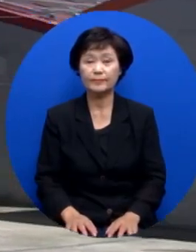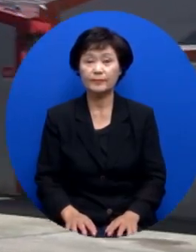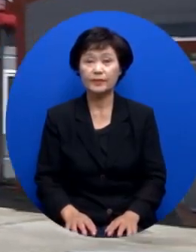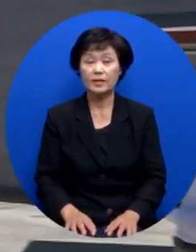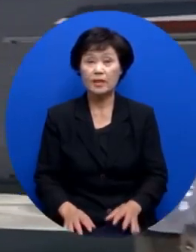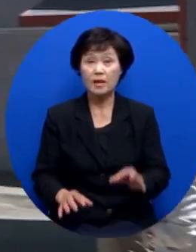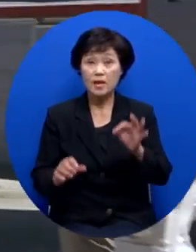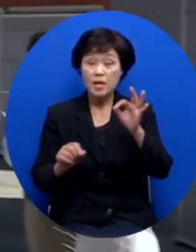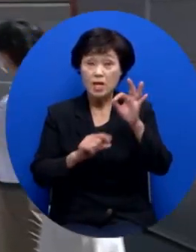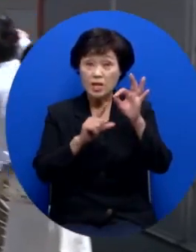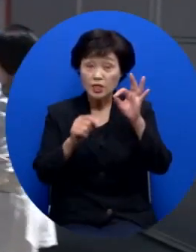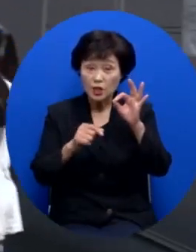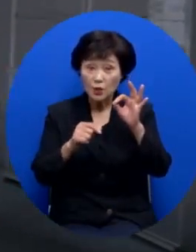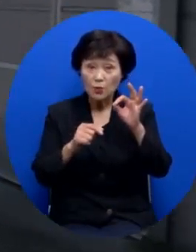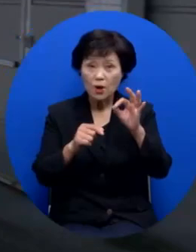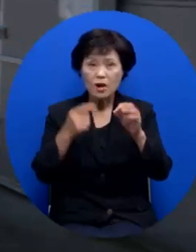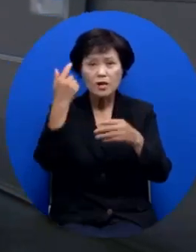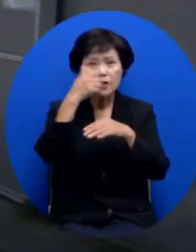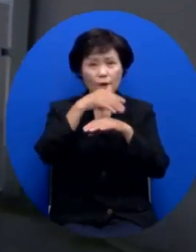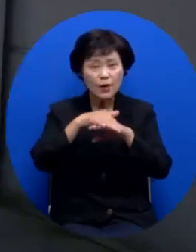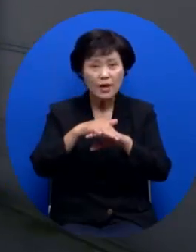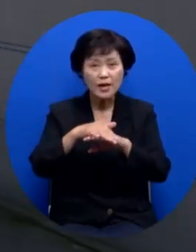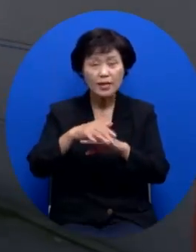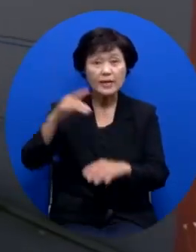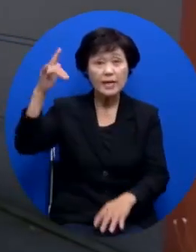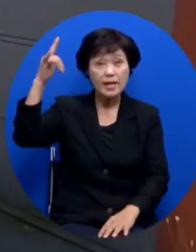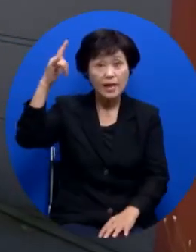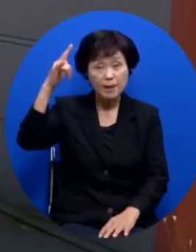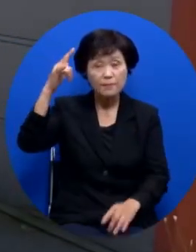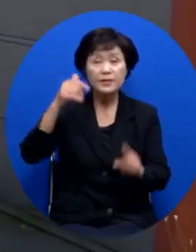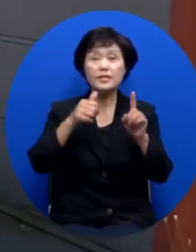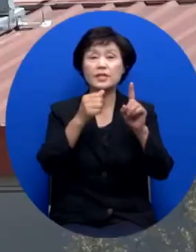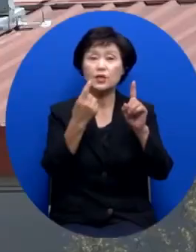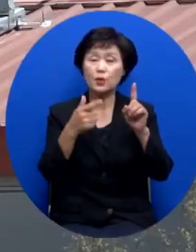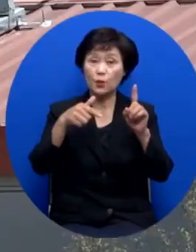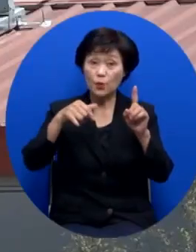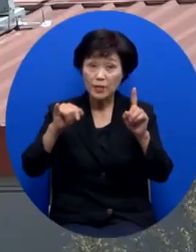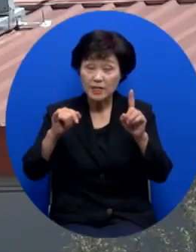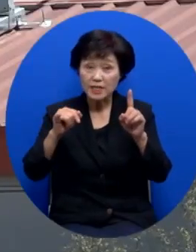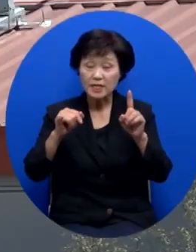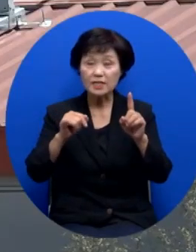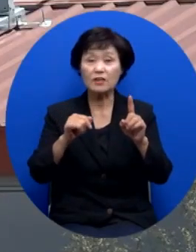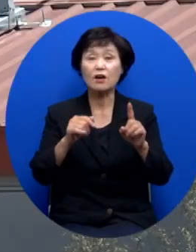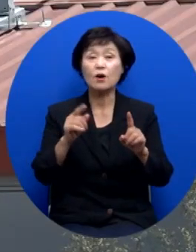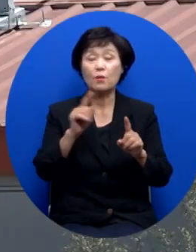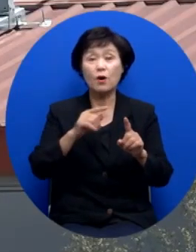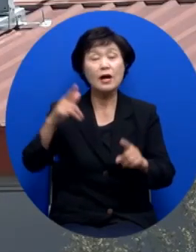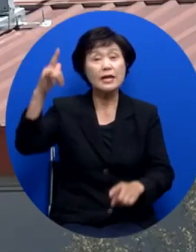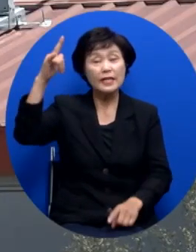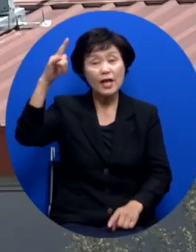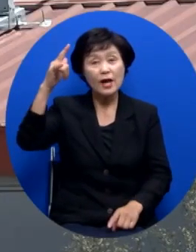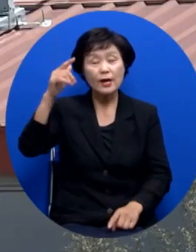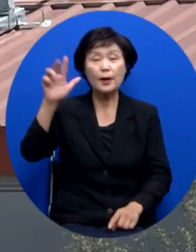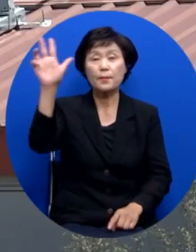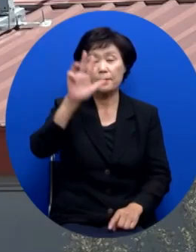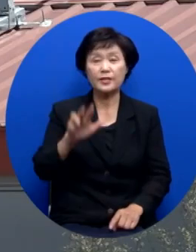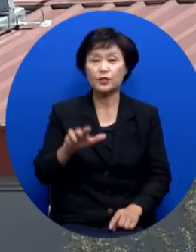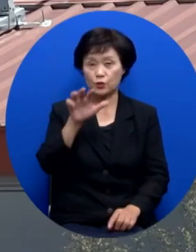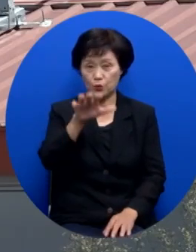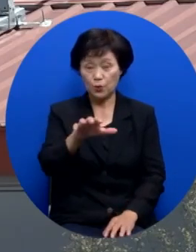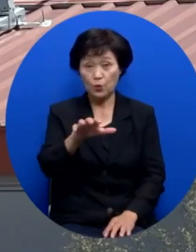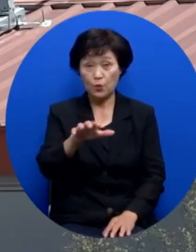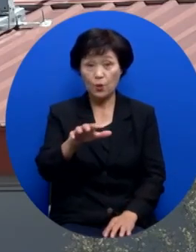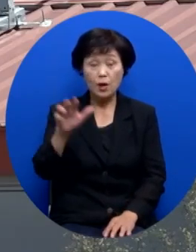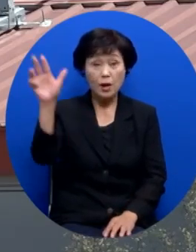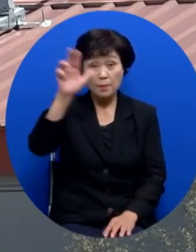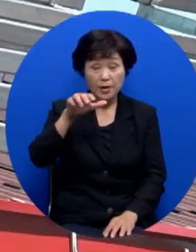오는 10월에 운영 예정인 세종햇빛발전소 1호기는 세종햇빛협동조합이 운영하는 태양광 발전소입니다.